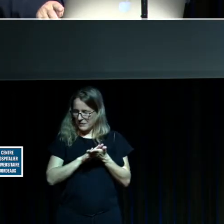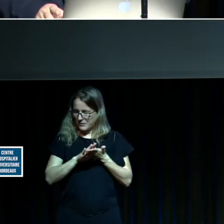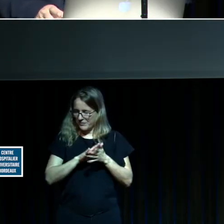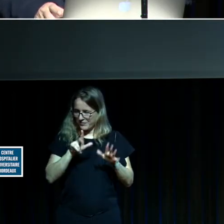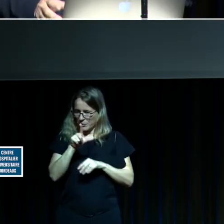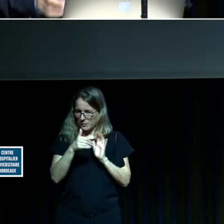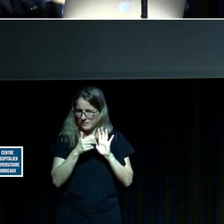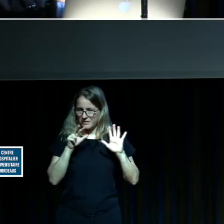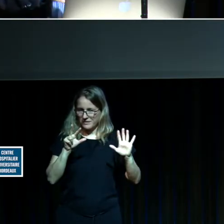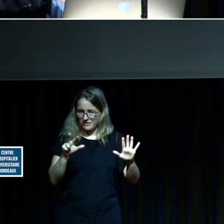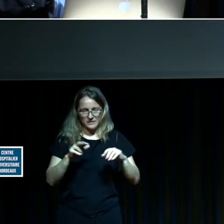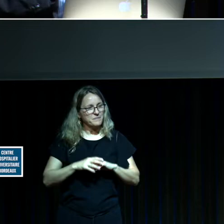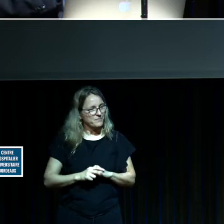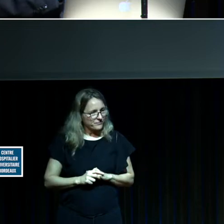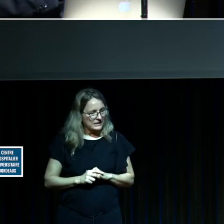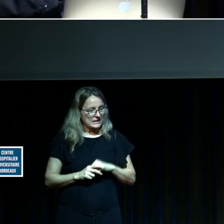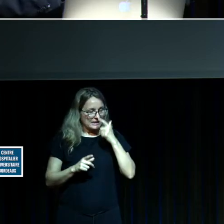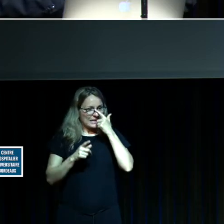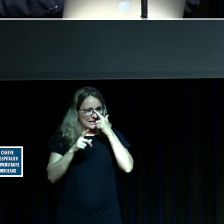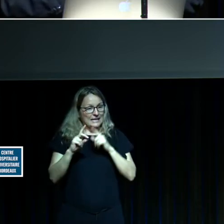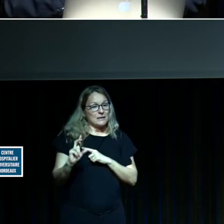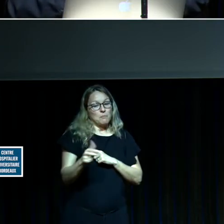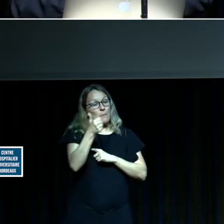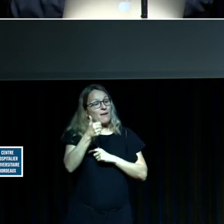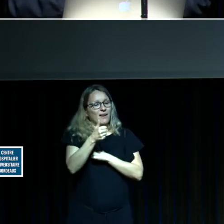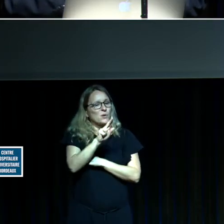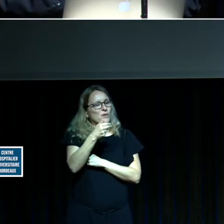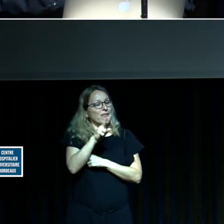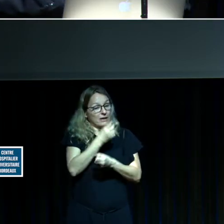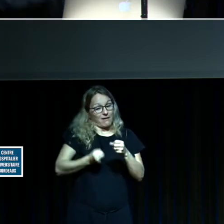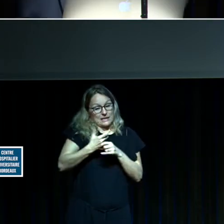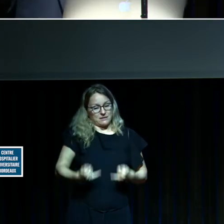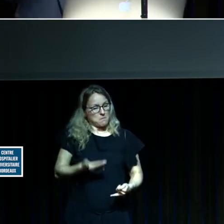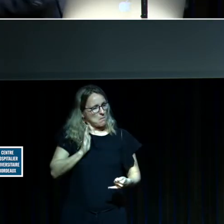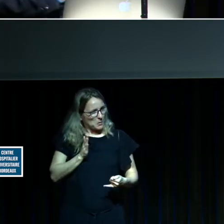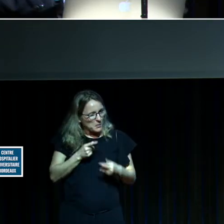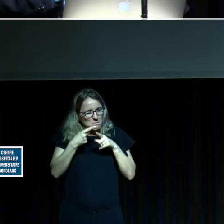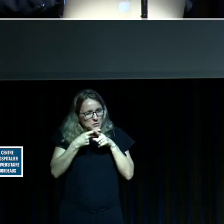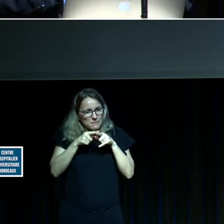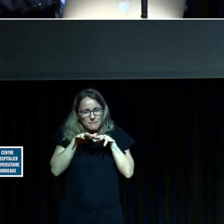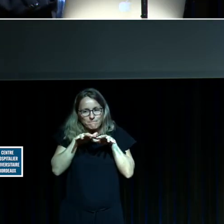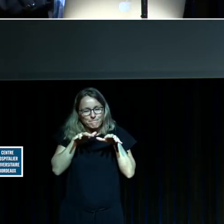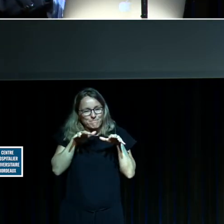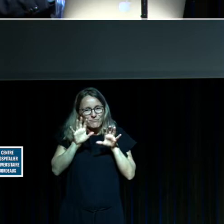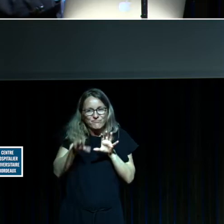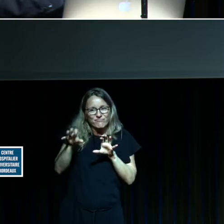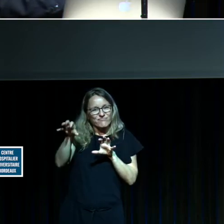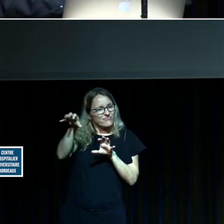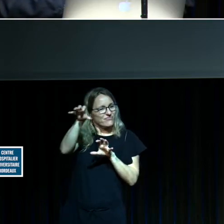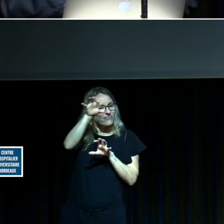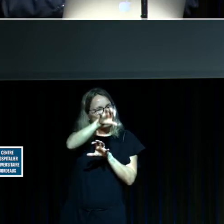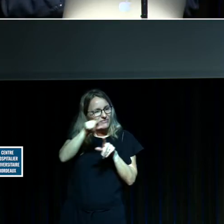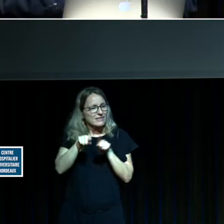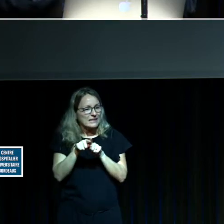En 2008, c'était la création de la première UNV ici à Bordeaux, et puis progressivement, on a réussi, grâce au soutien de